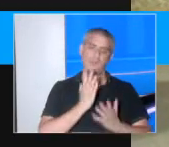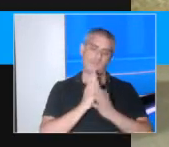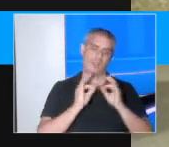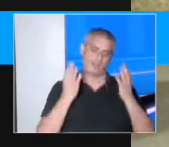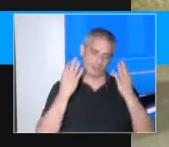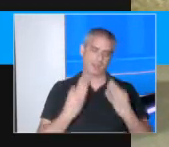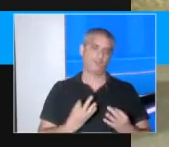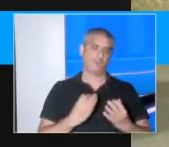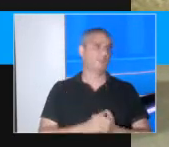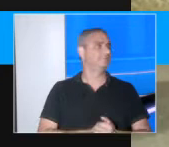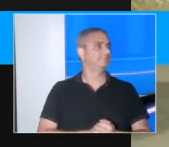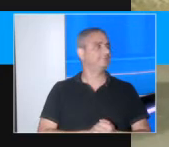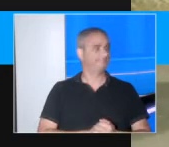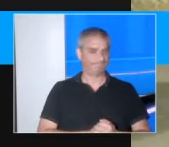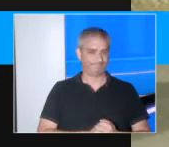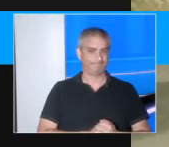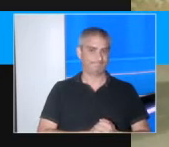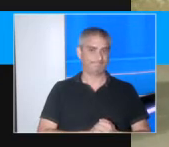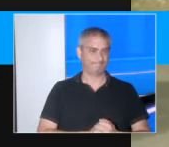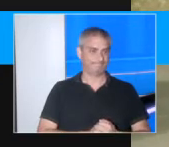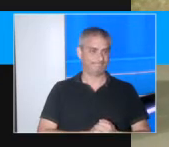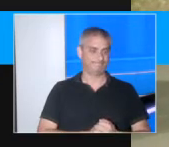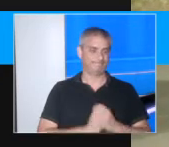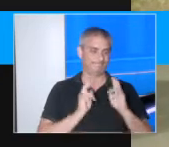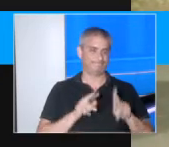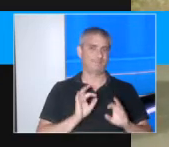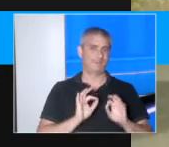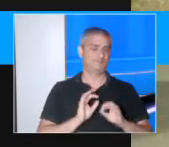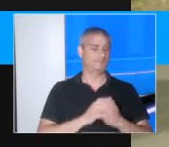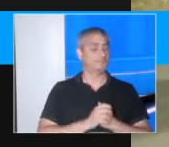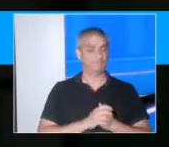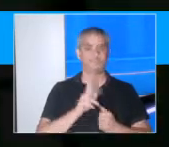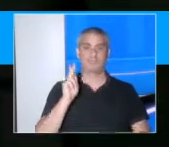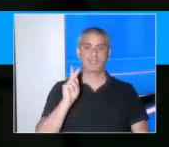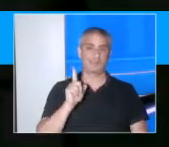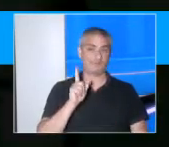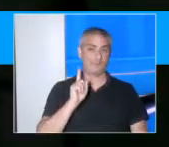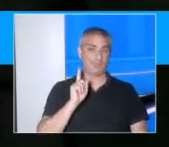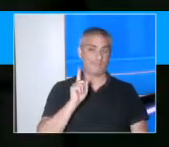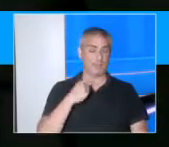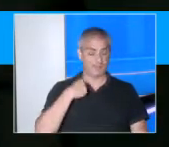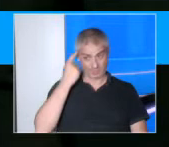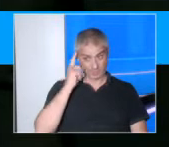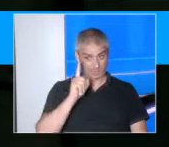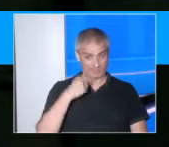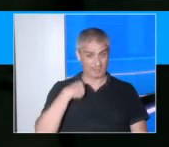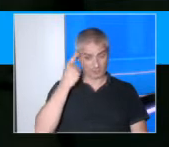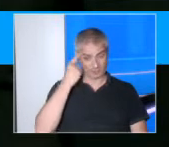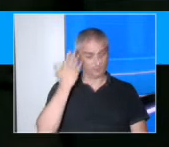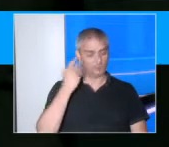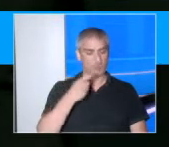ראויה. כן, לגמרי. קרן לייבוביץ'. אבל